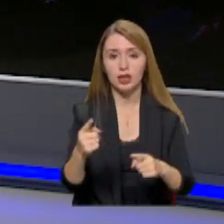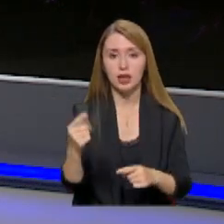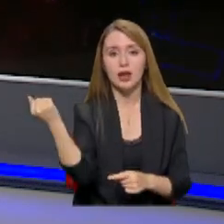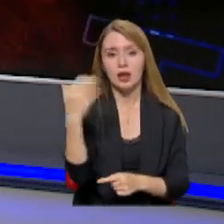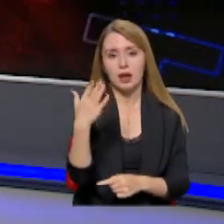söylemiyor